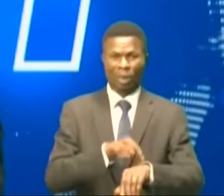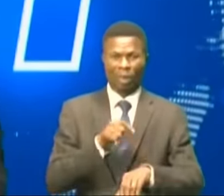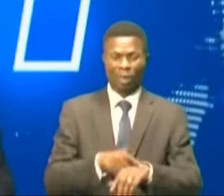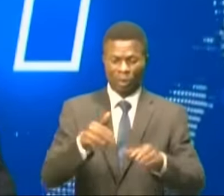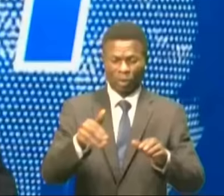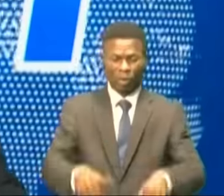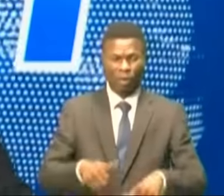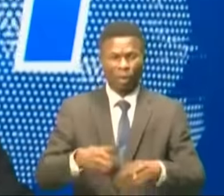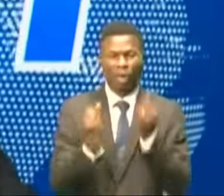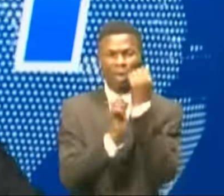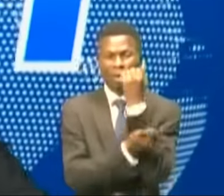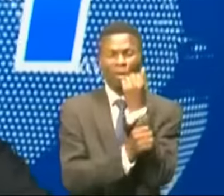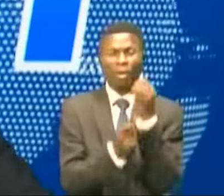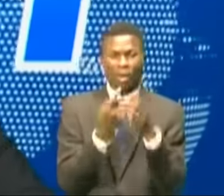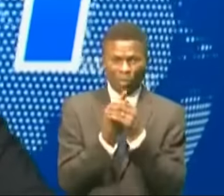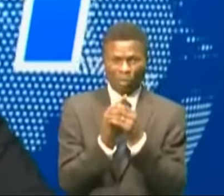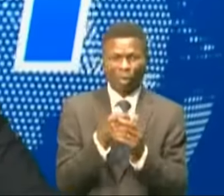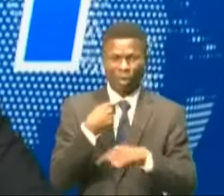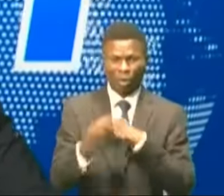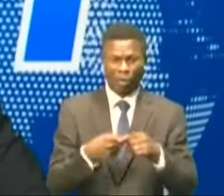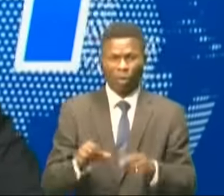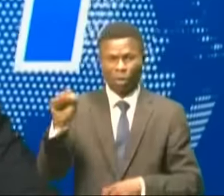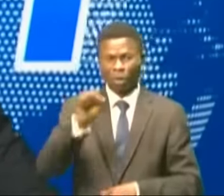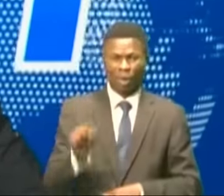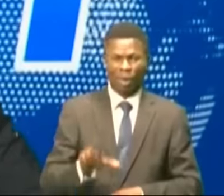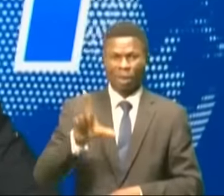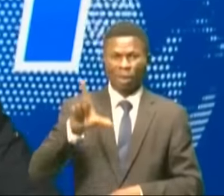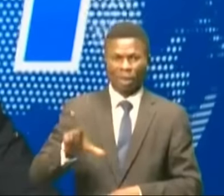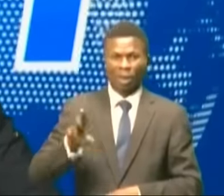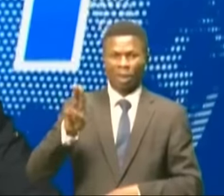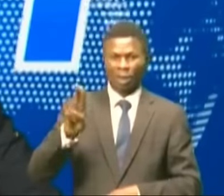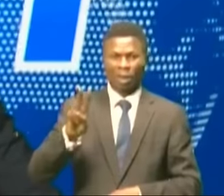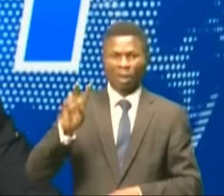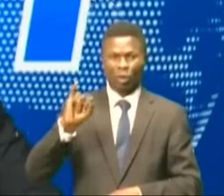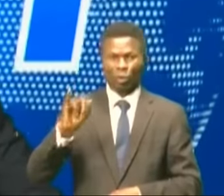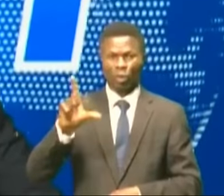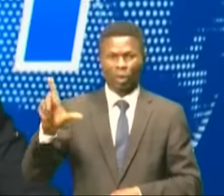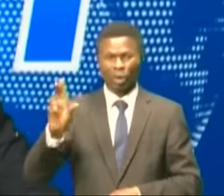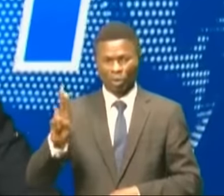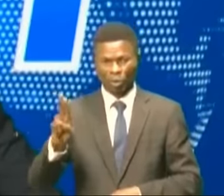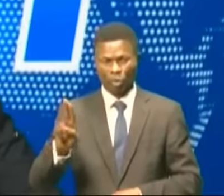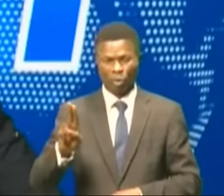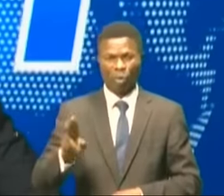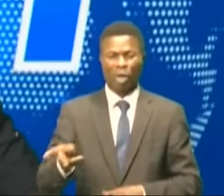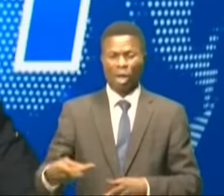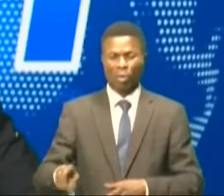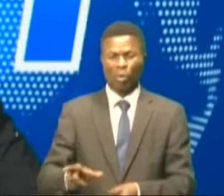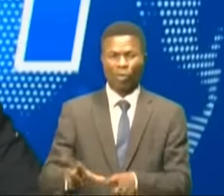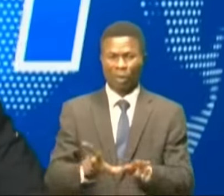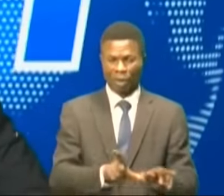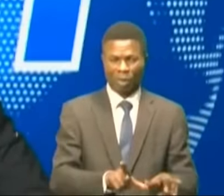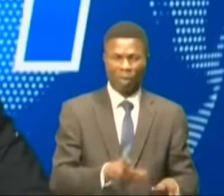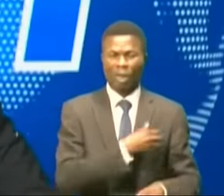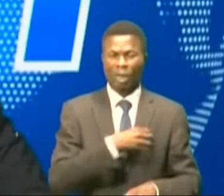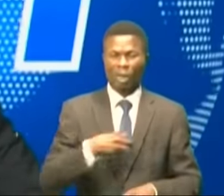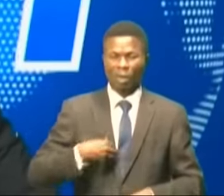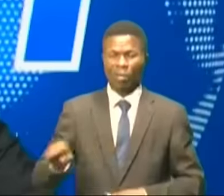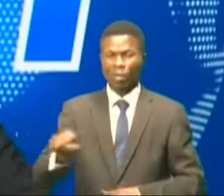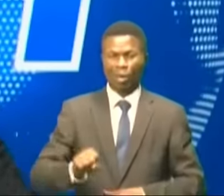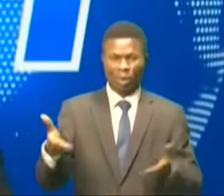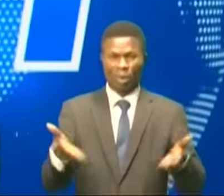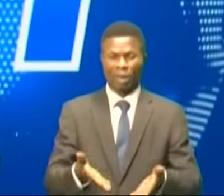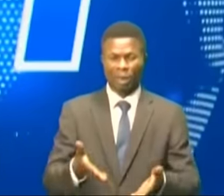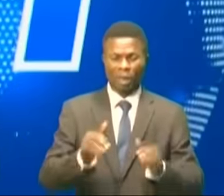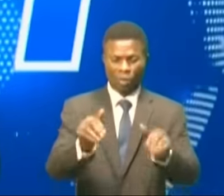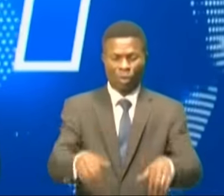agricole du maïs sera bientôt lancé dans le secteur de l'Uilou dans la province du Lualaba. La chef de ce secteur, Betty Kiando, était hier dans